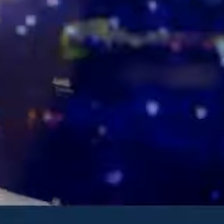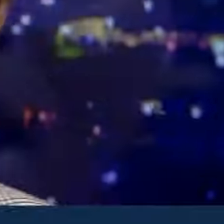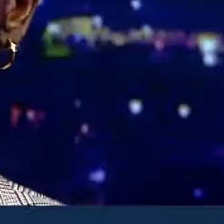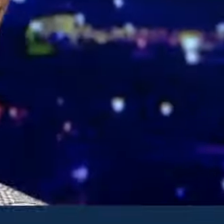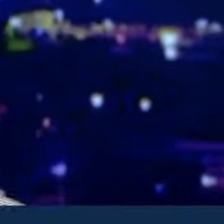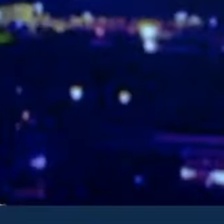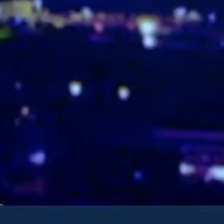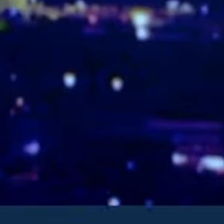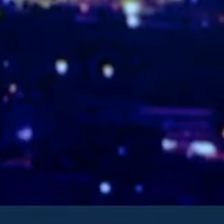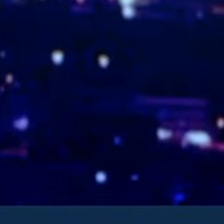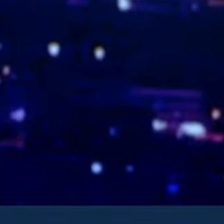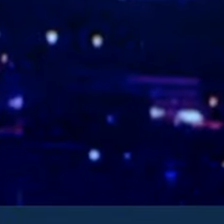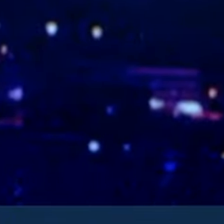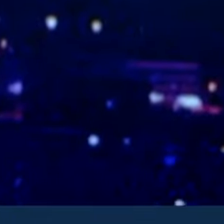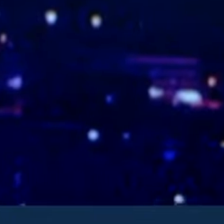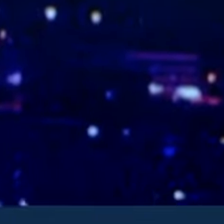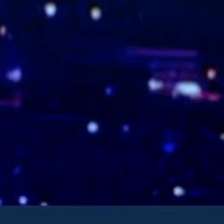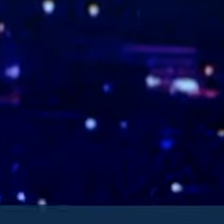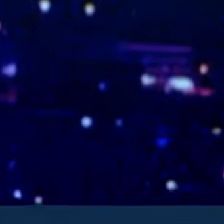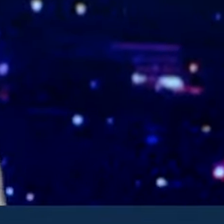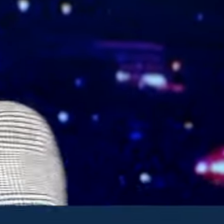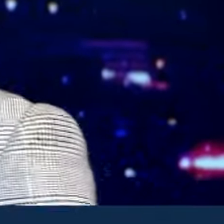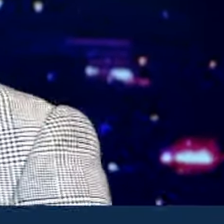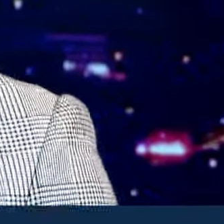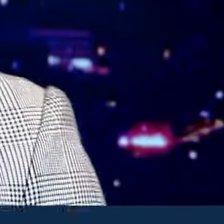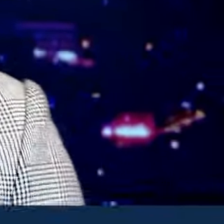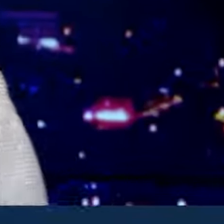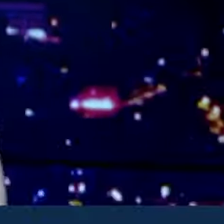physically hey you so pote